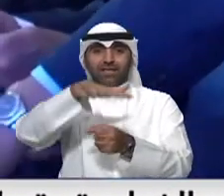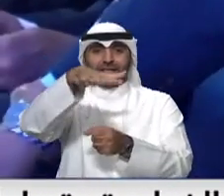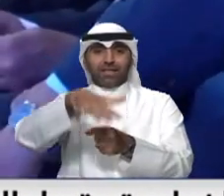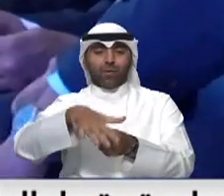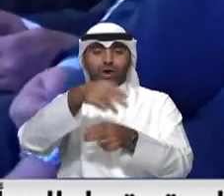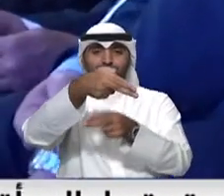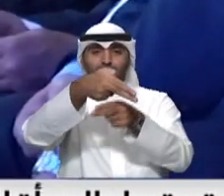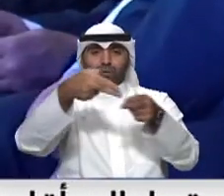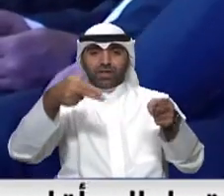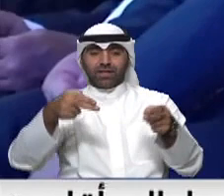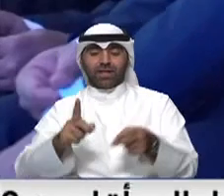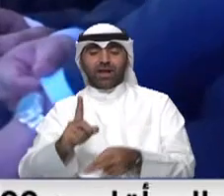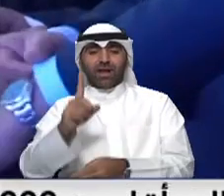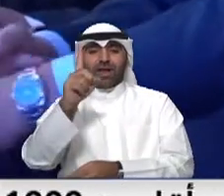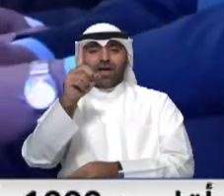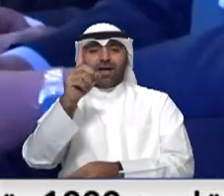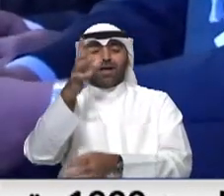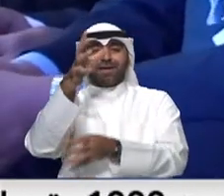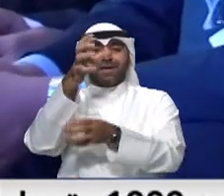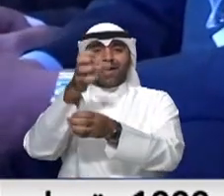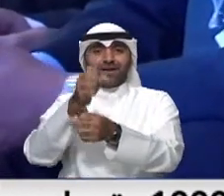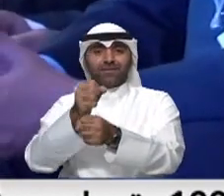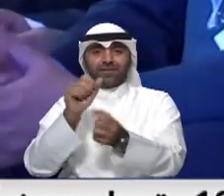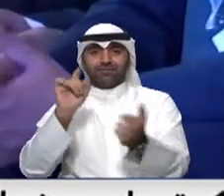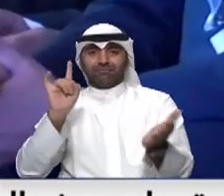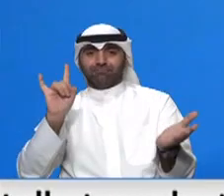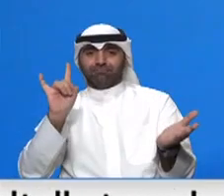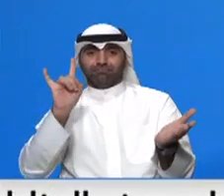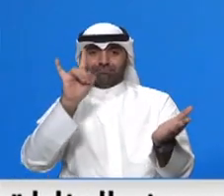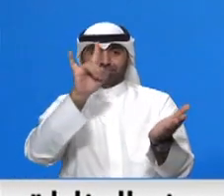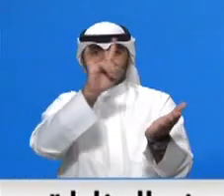الاقتصاديه العربيه البريطانيه الثالثه